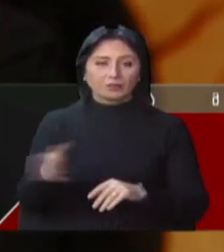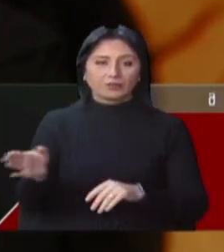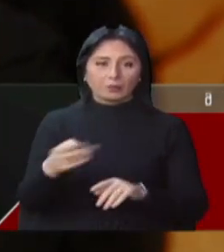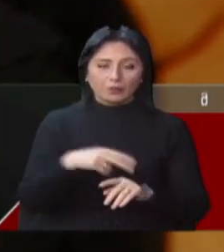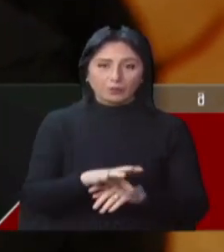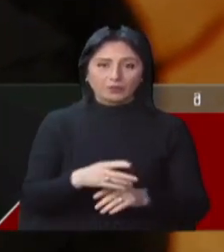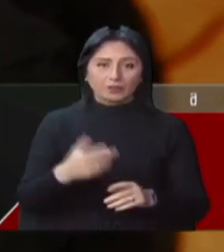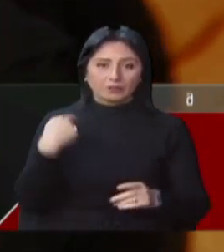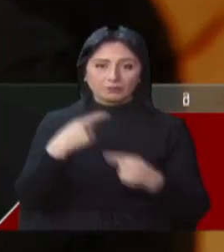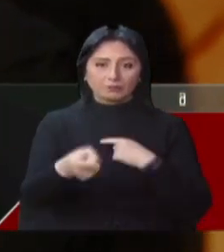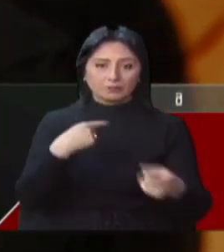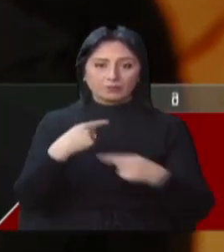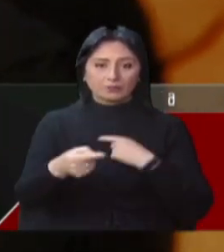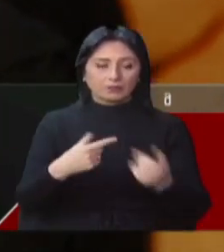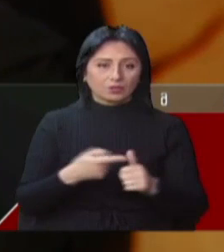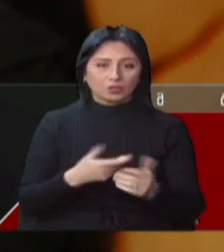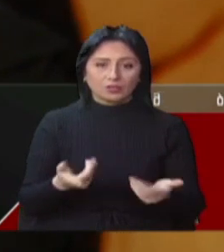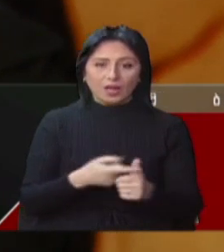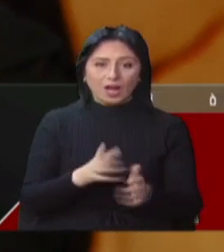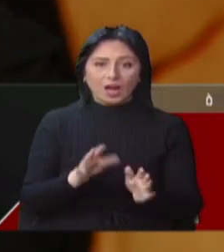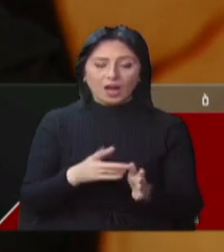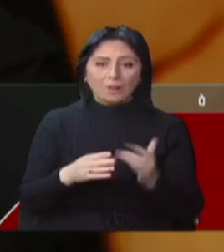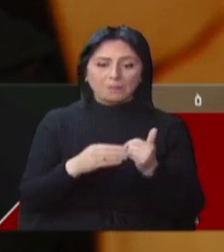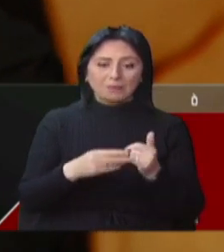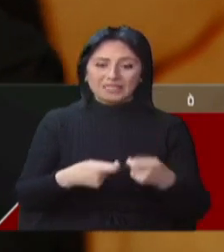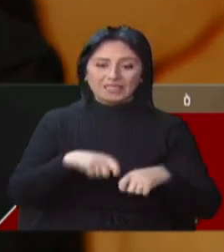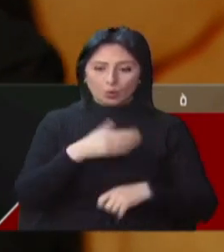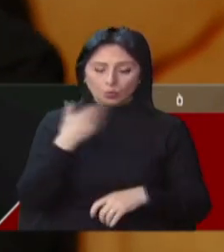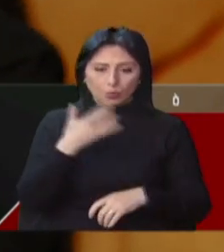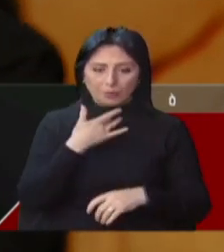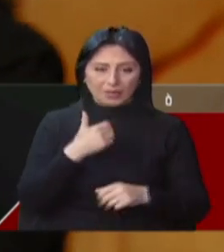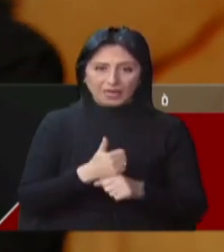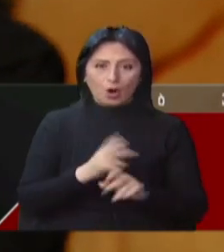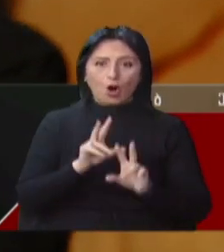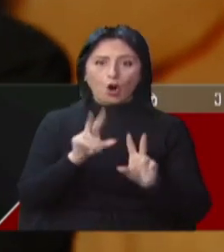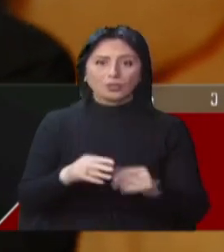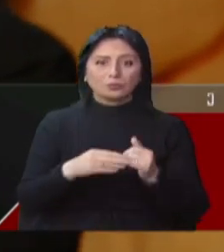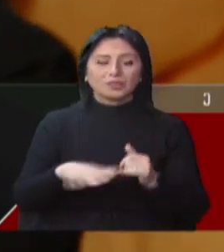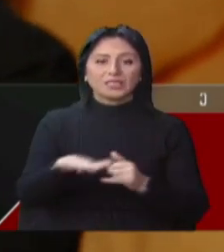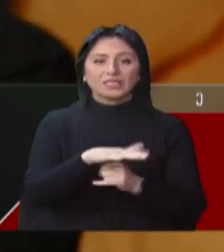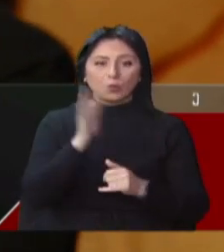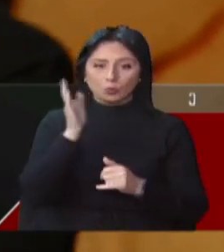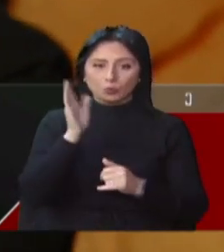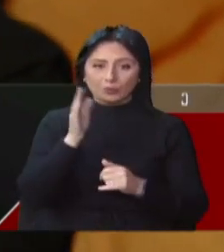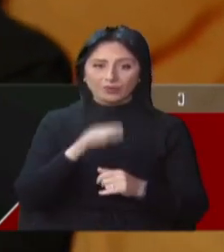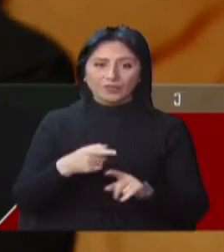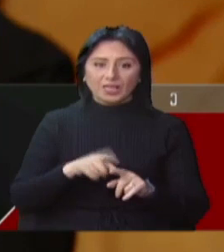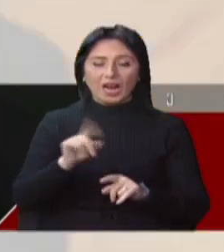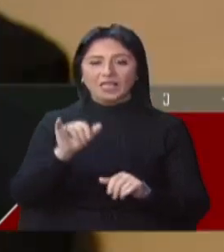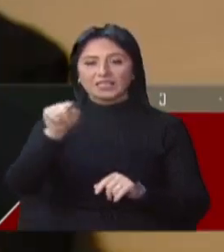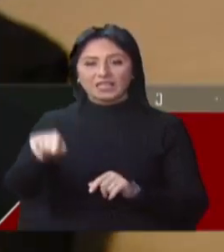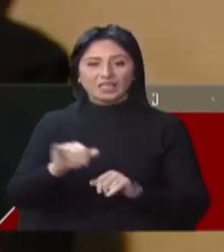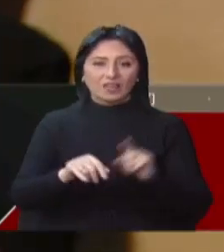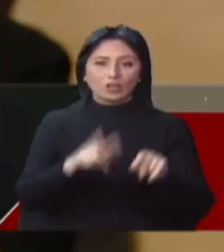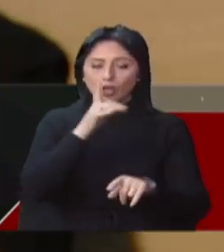მივდივართ რა, წინ დაუკან სვლის რეჟიმში ვართ და არც მიწარგად მოუცია მერიას დაპირებული მიწა, რომელიც ხანს არის